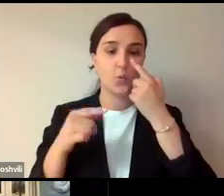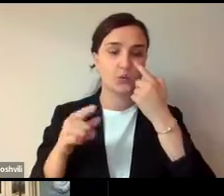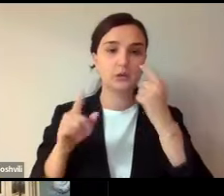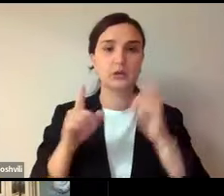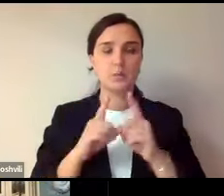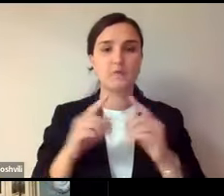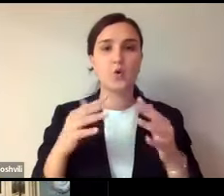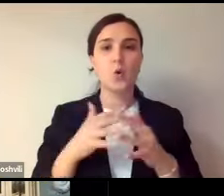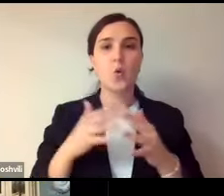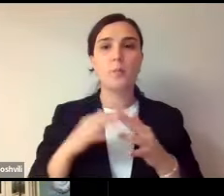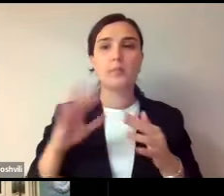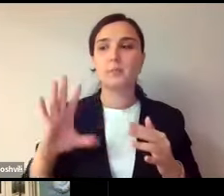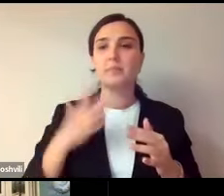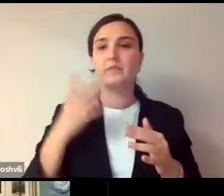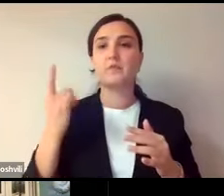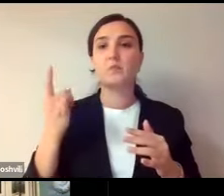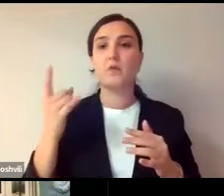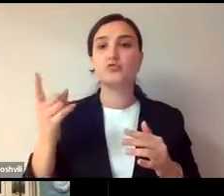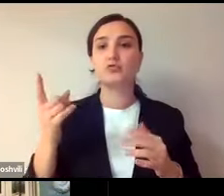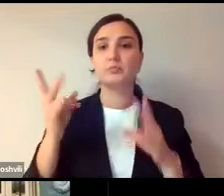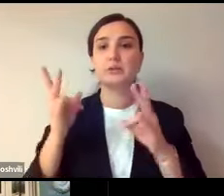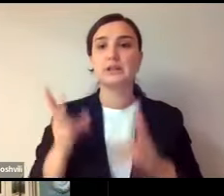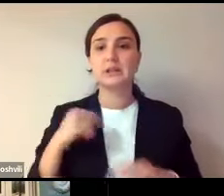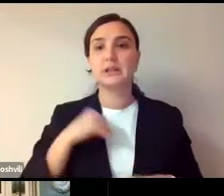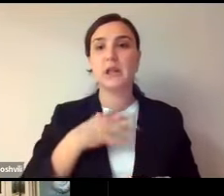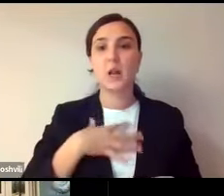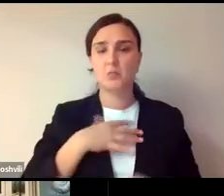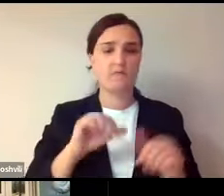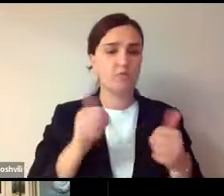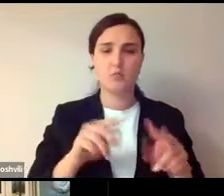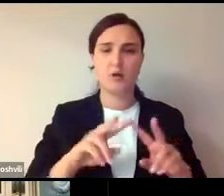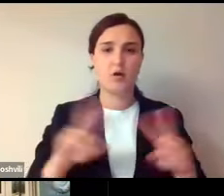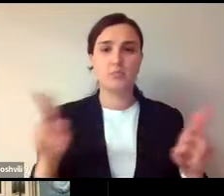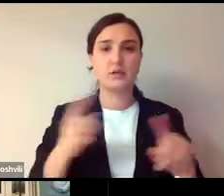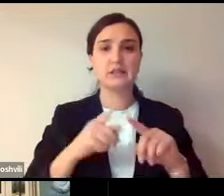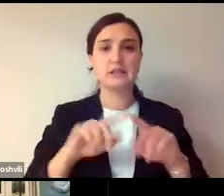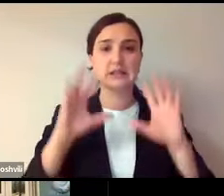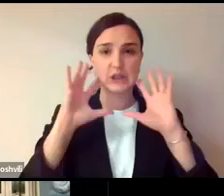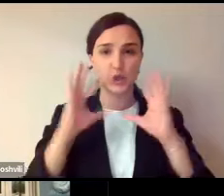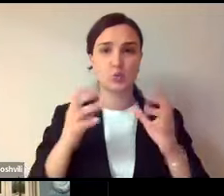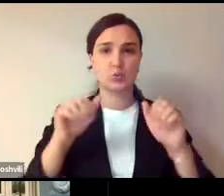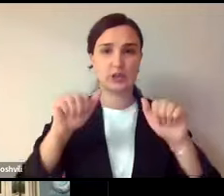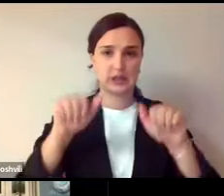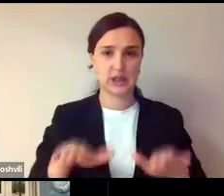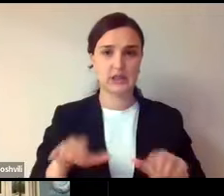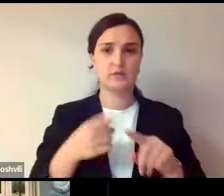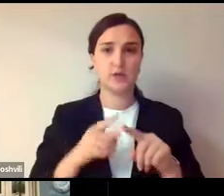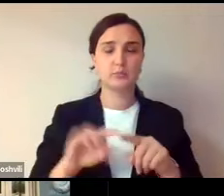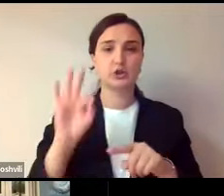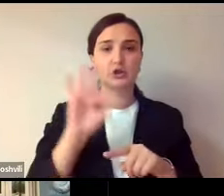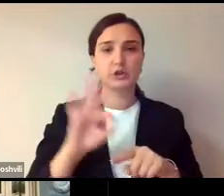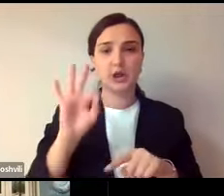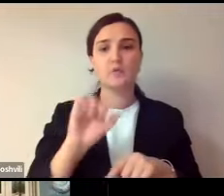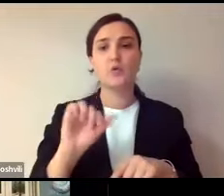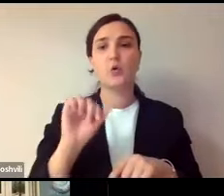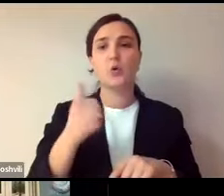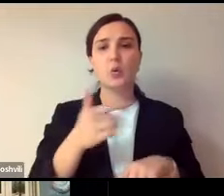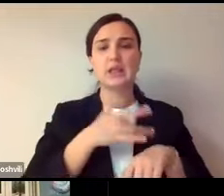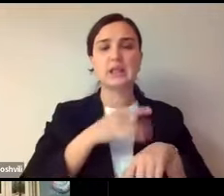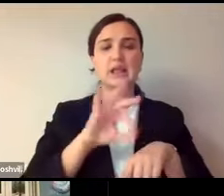ომ გამოვლილი ბავშვები. ეს არის ძალიან სერიოზული დასკვნა იმის შესახებ, როგორი